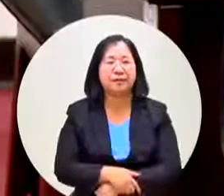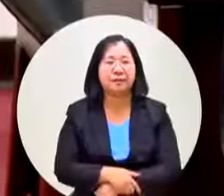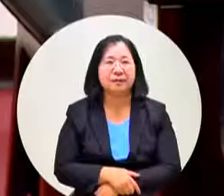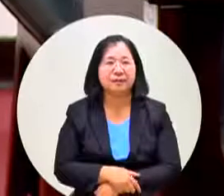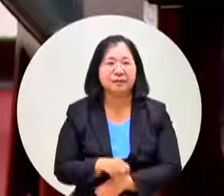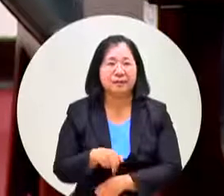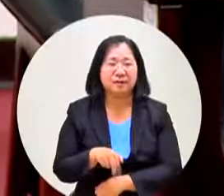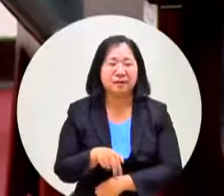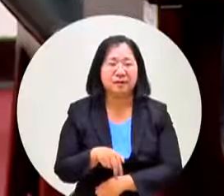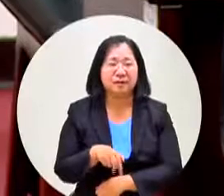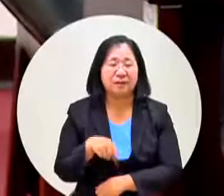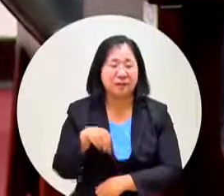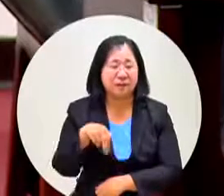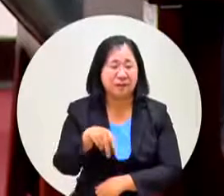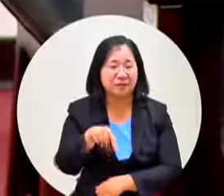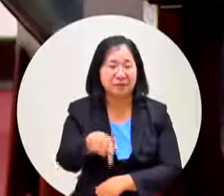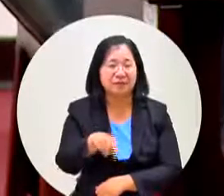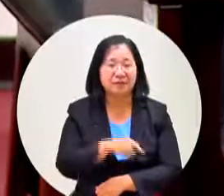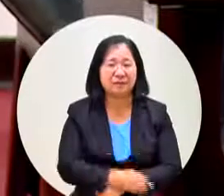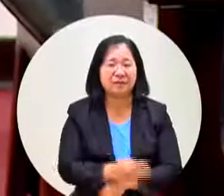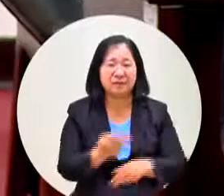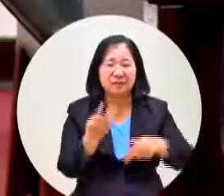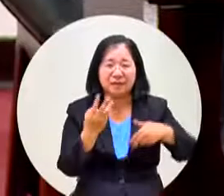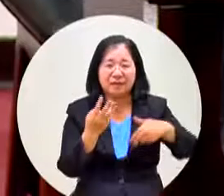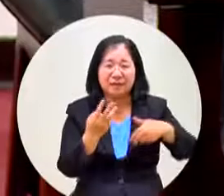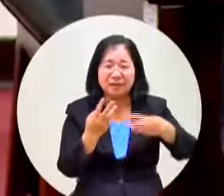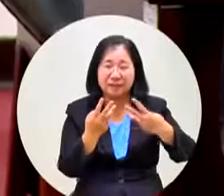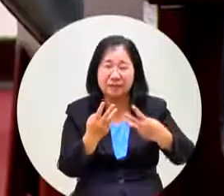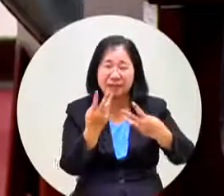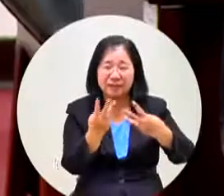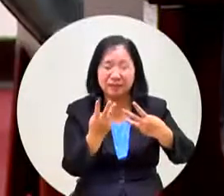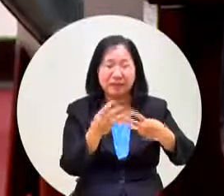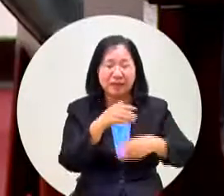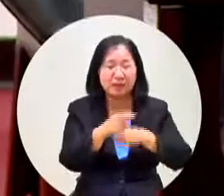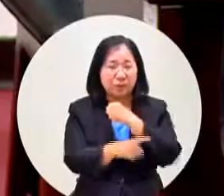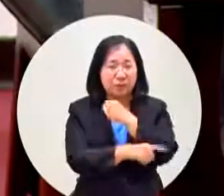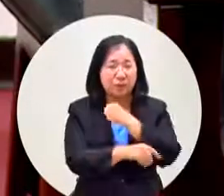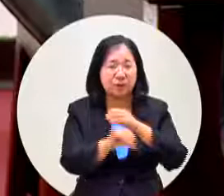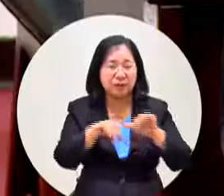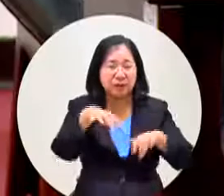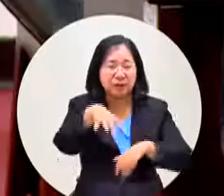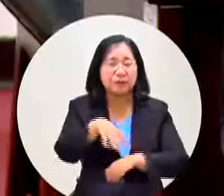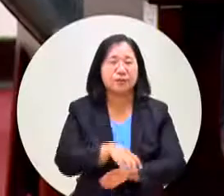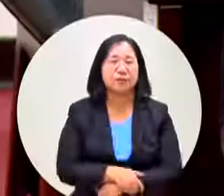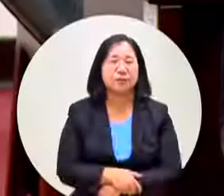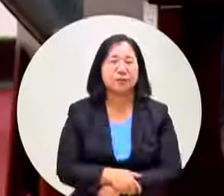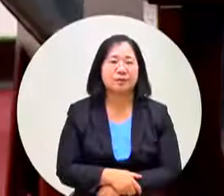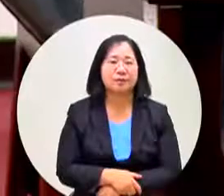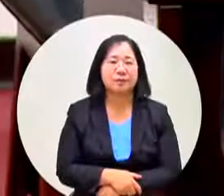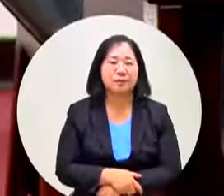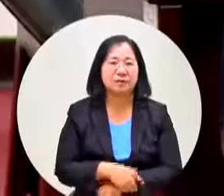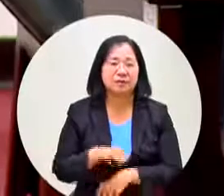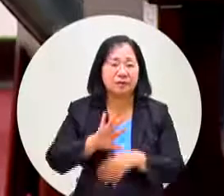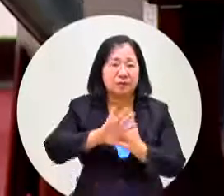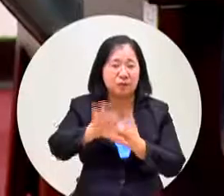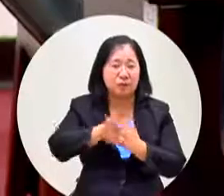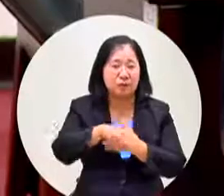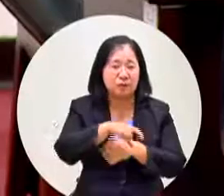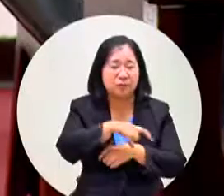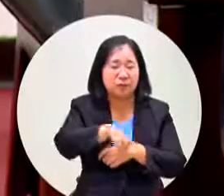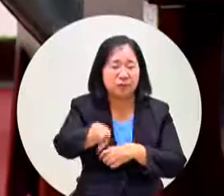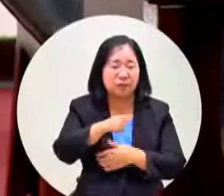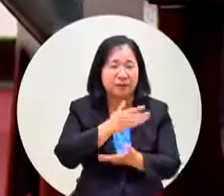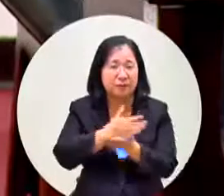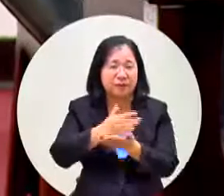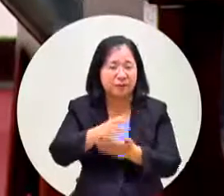区北山路吼，排水沟，伊即座排水沟吼，已经做老少的吼，啊，去年823水